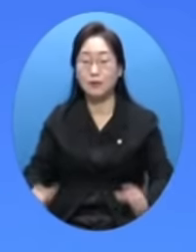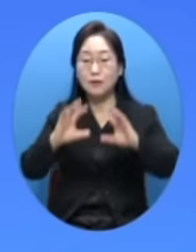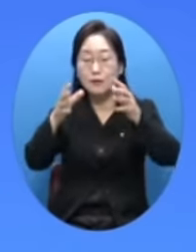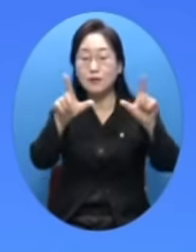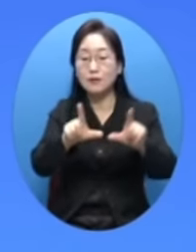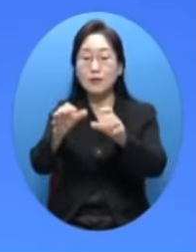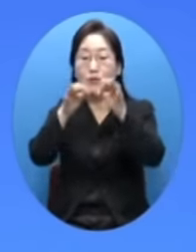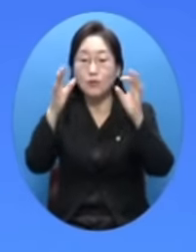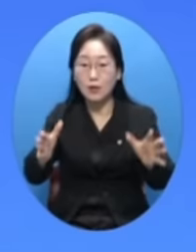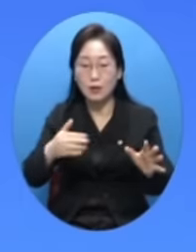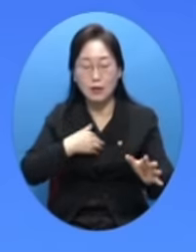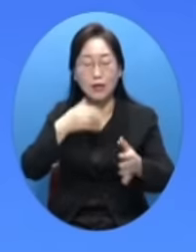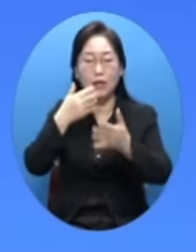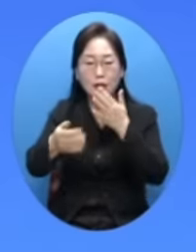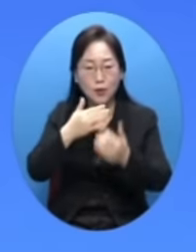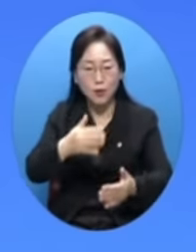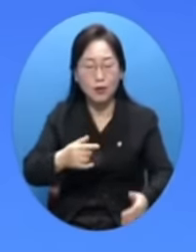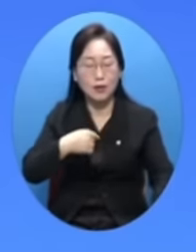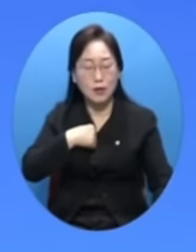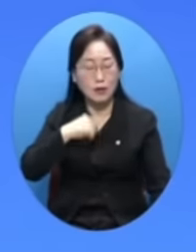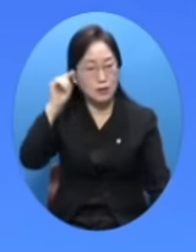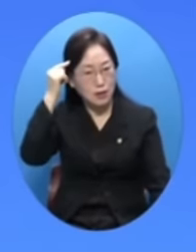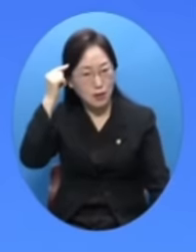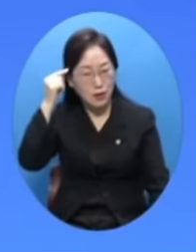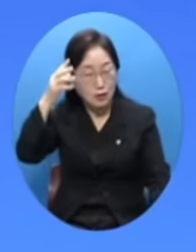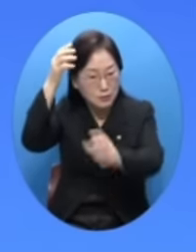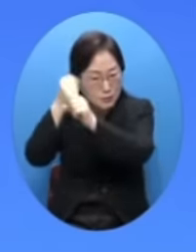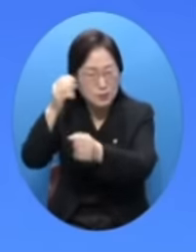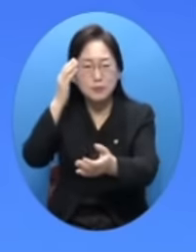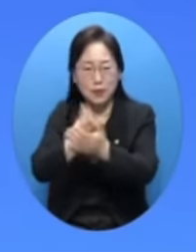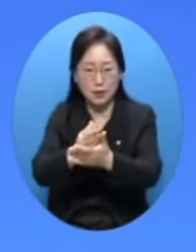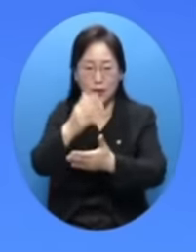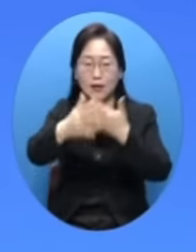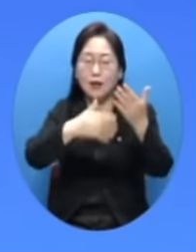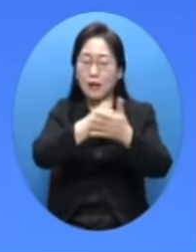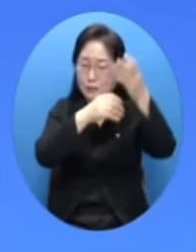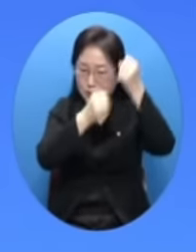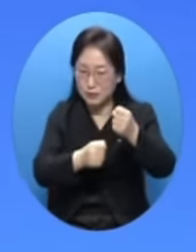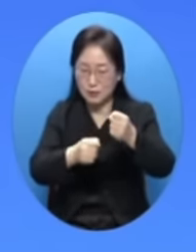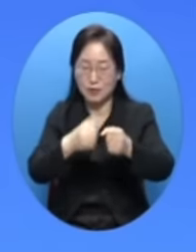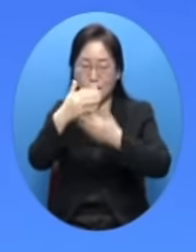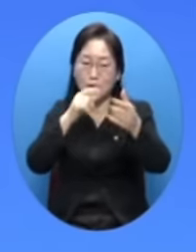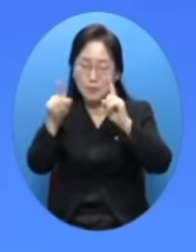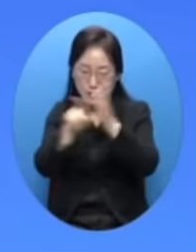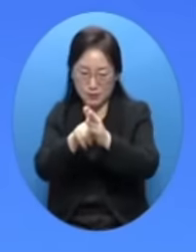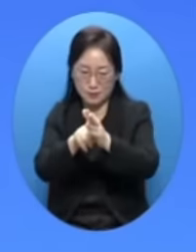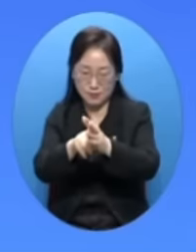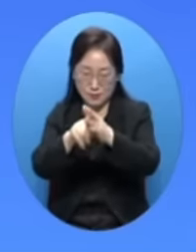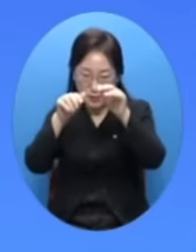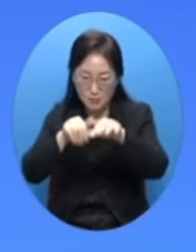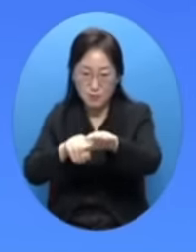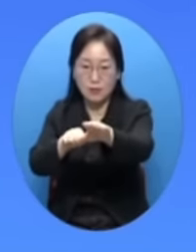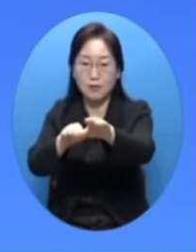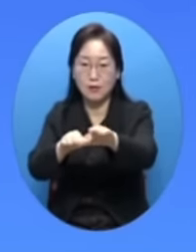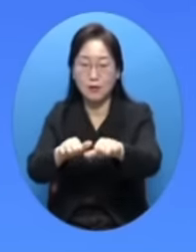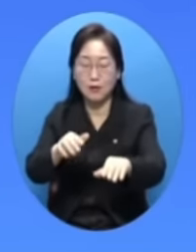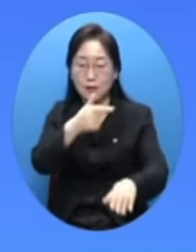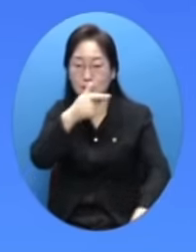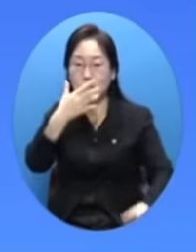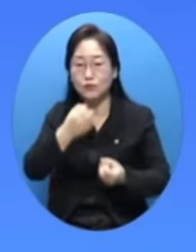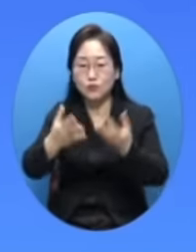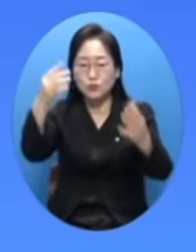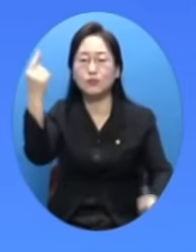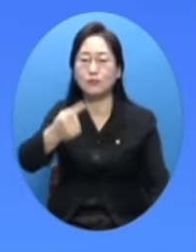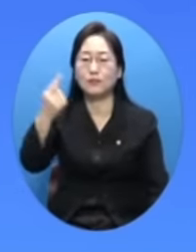동안 내 경험 내 뜻을 의지하지 말고 하나님을 의지하고 말씀을 붙잡고 믿음으로 나갈 때 우리에게 큰 축복이